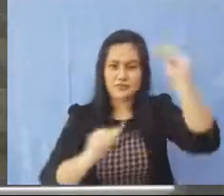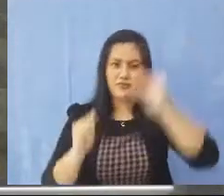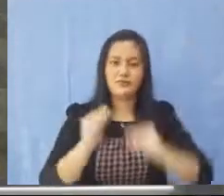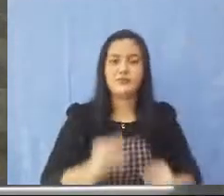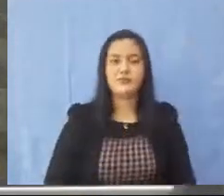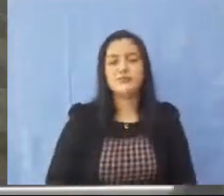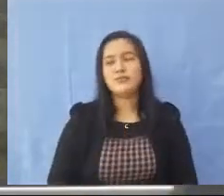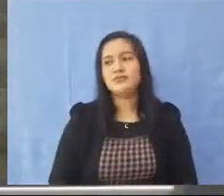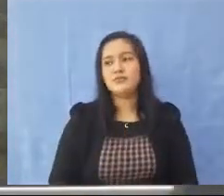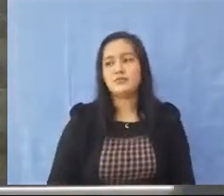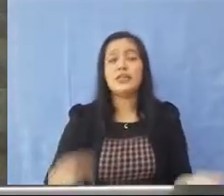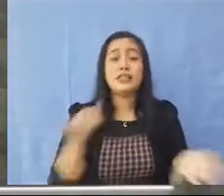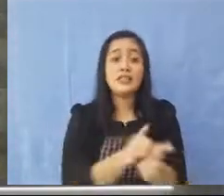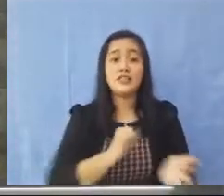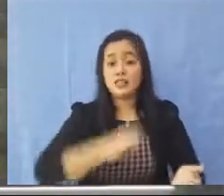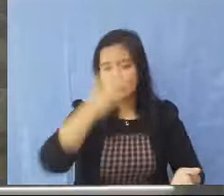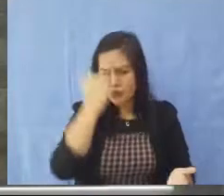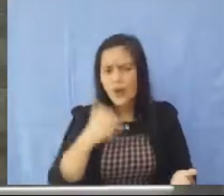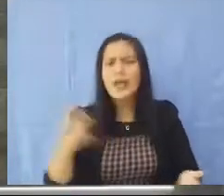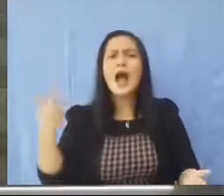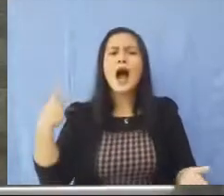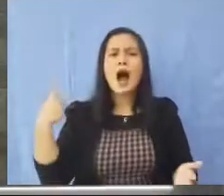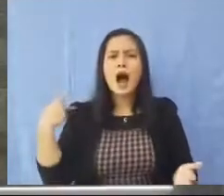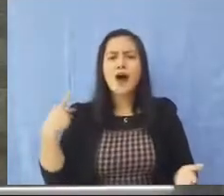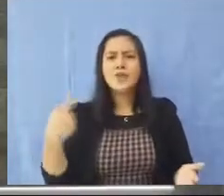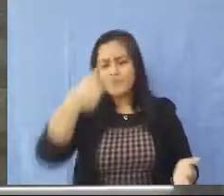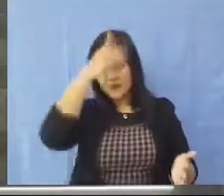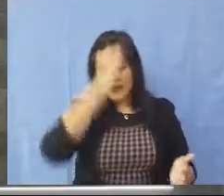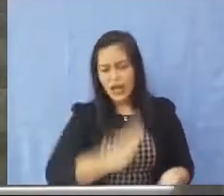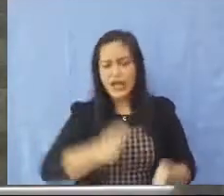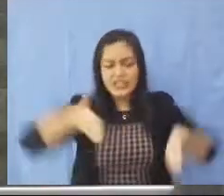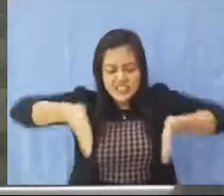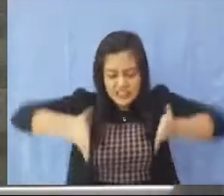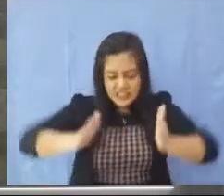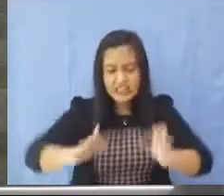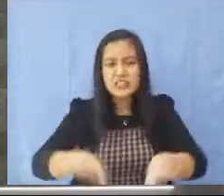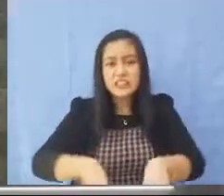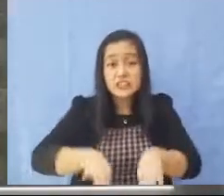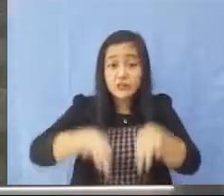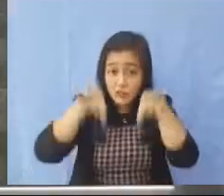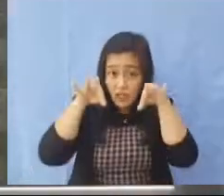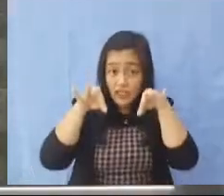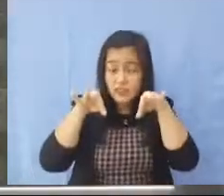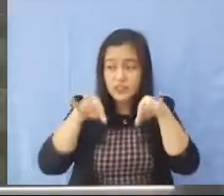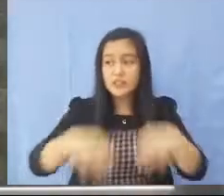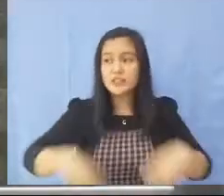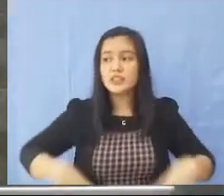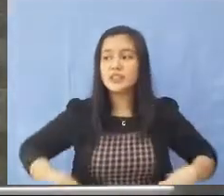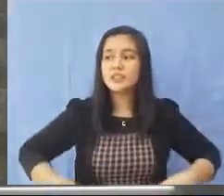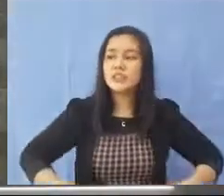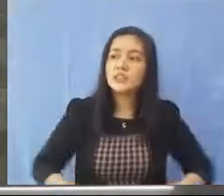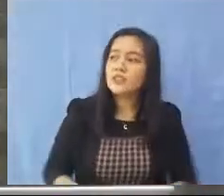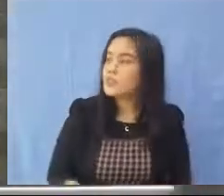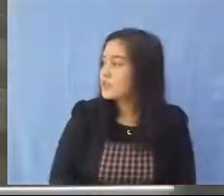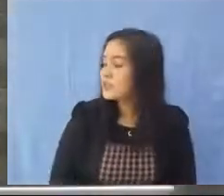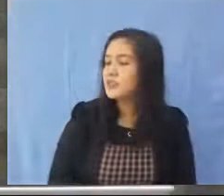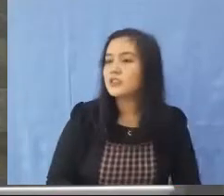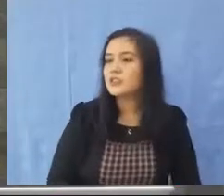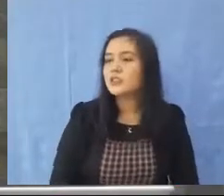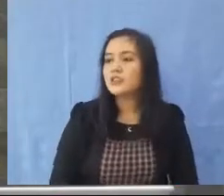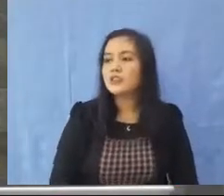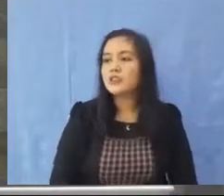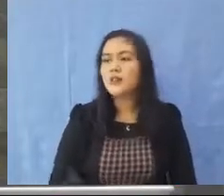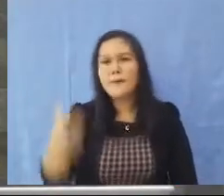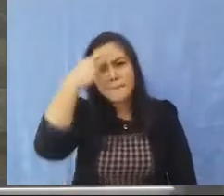is because nakita na ng Diyos. Diba? Nabanggit na po yan dito. Nabanggit ko rin yan one time sa preaching ko dito. It's because the yung